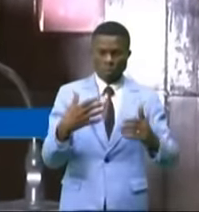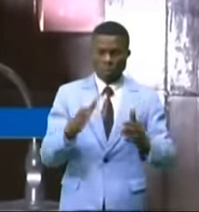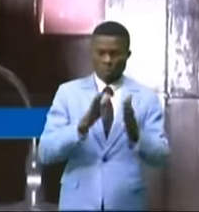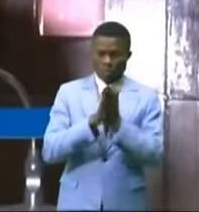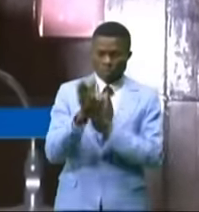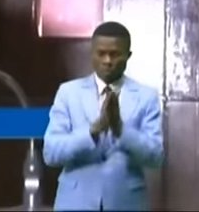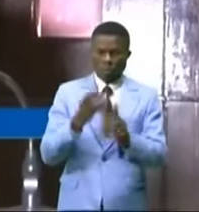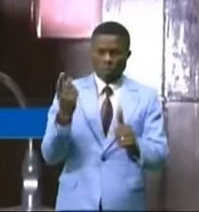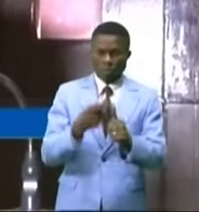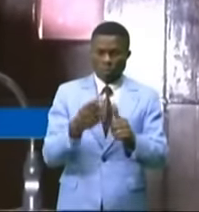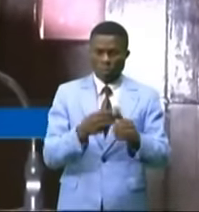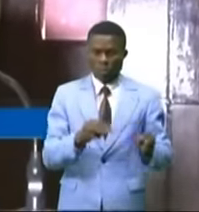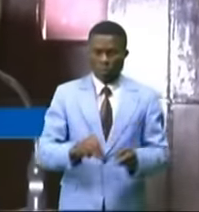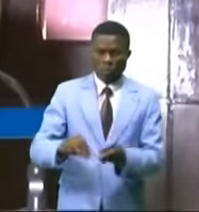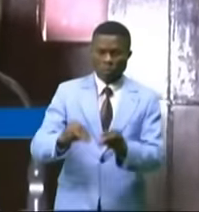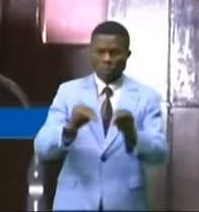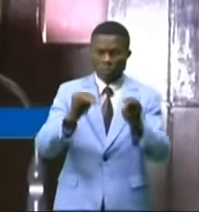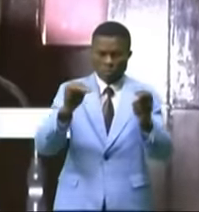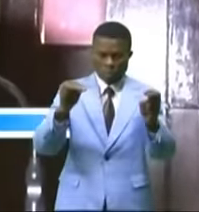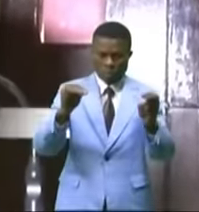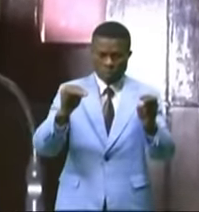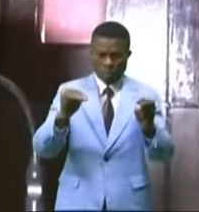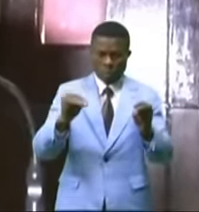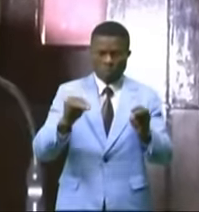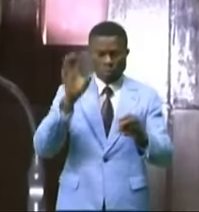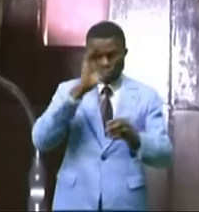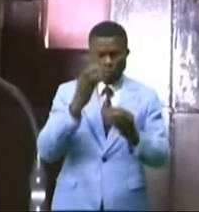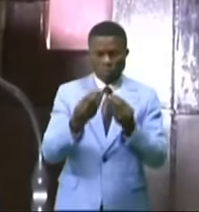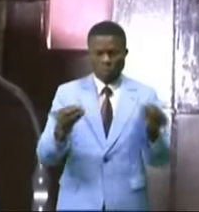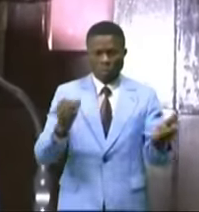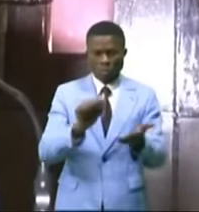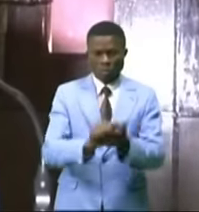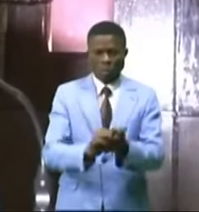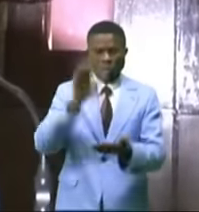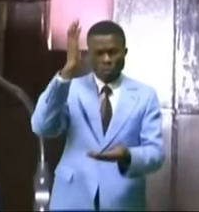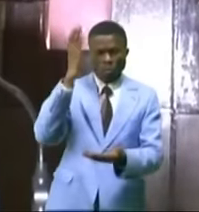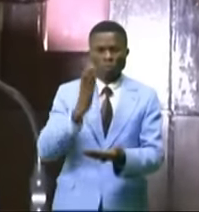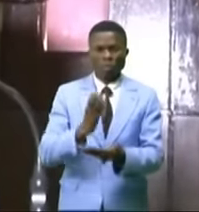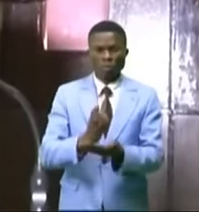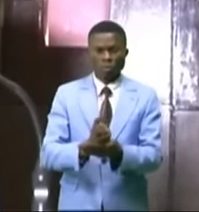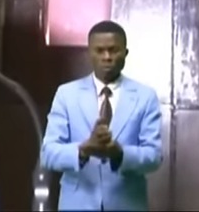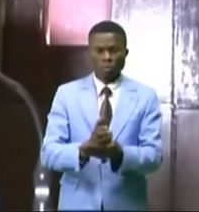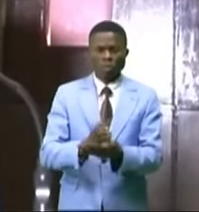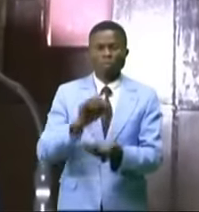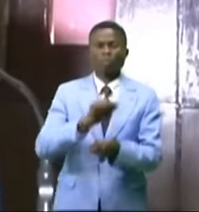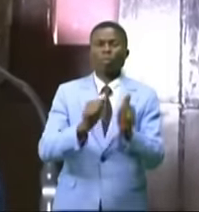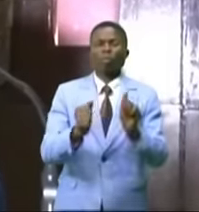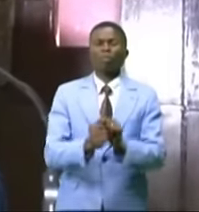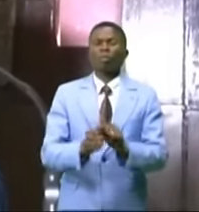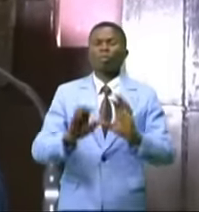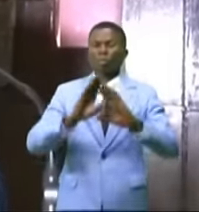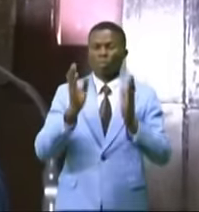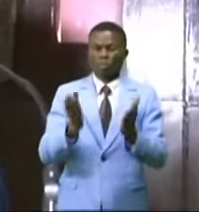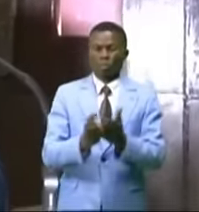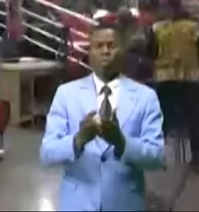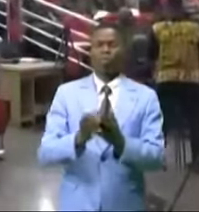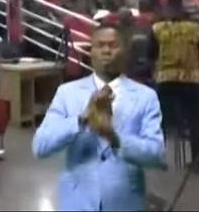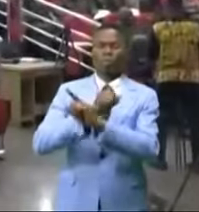les mécanismes réduisant son impact et atteignant les risques pour les